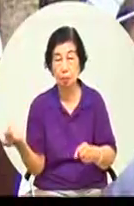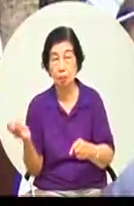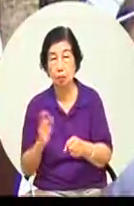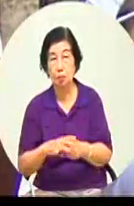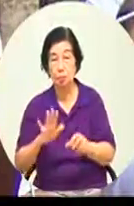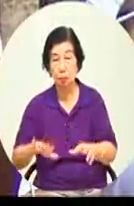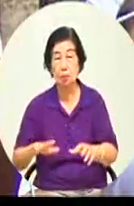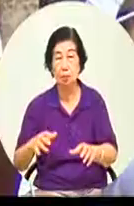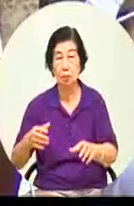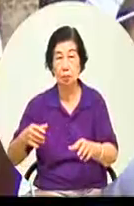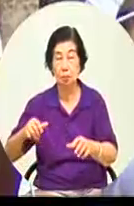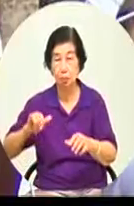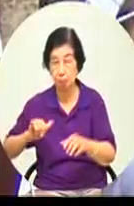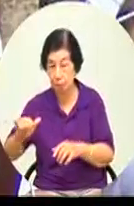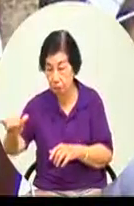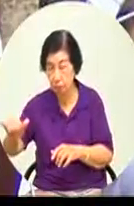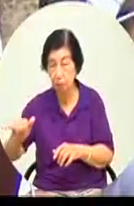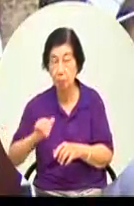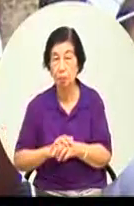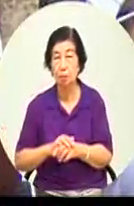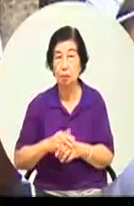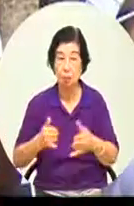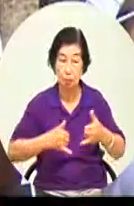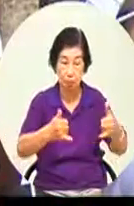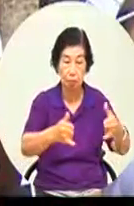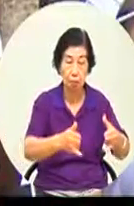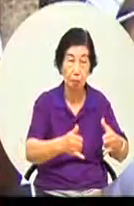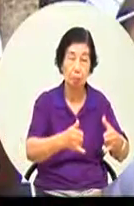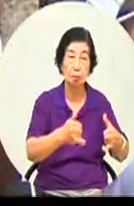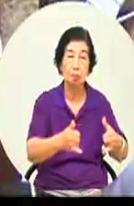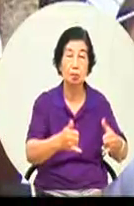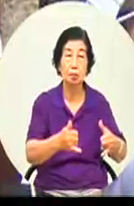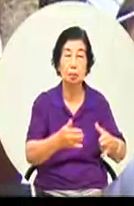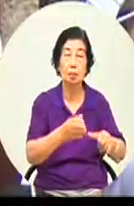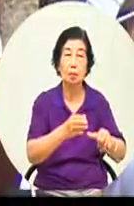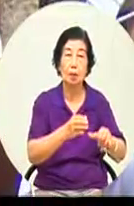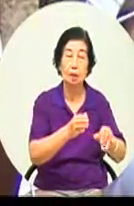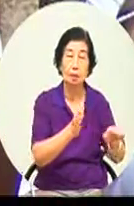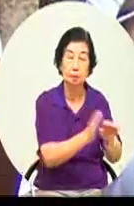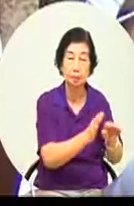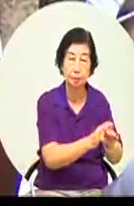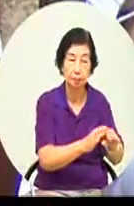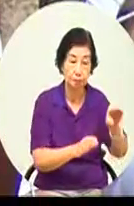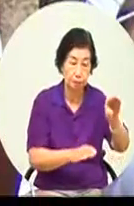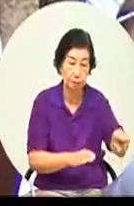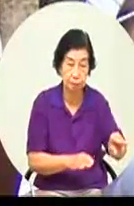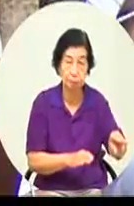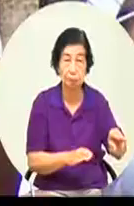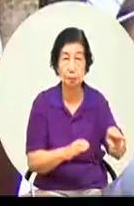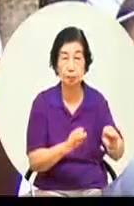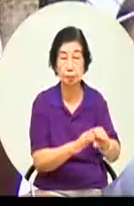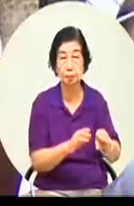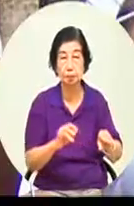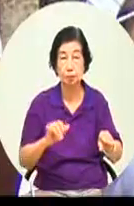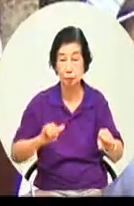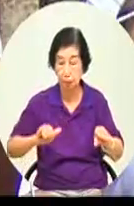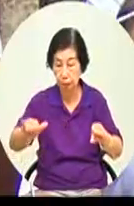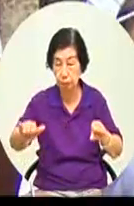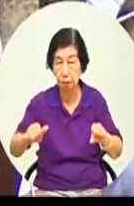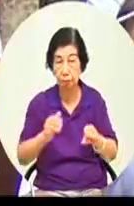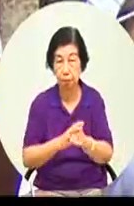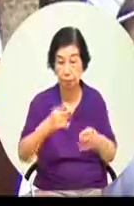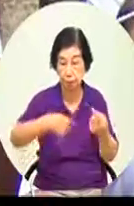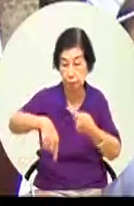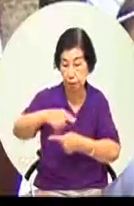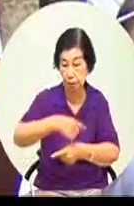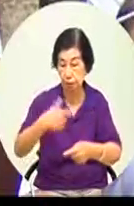后路边停车。那我们把那个其中的一块一个快车道转成把机车的部分并进来，然后转成慢车道，